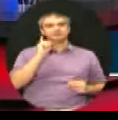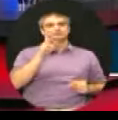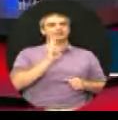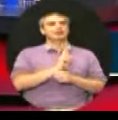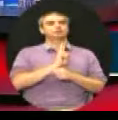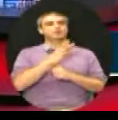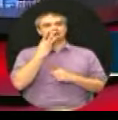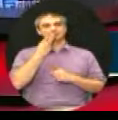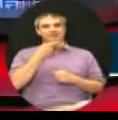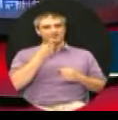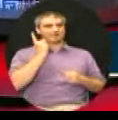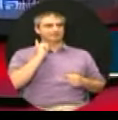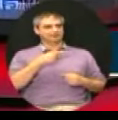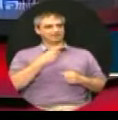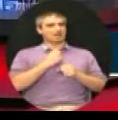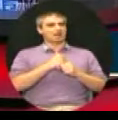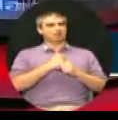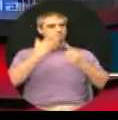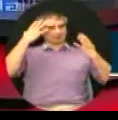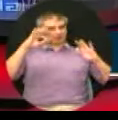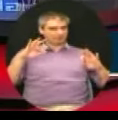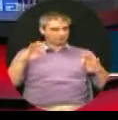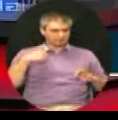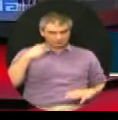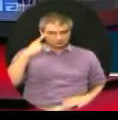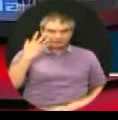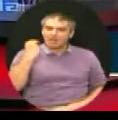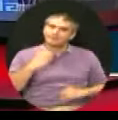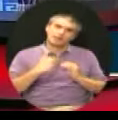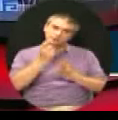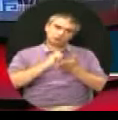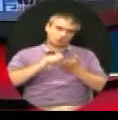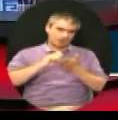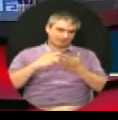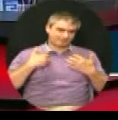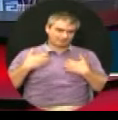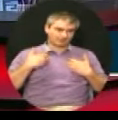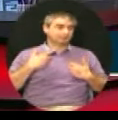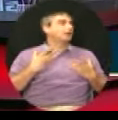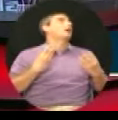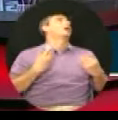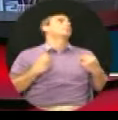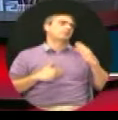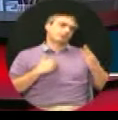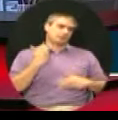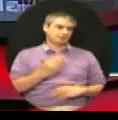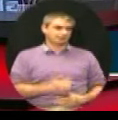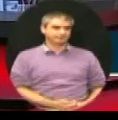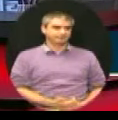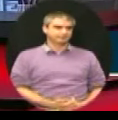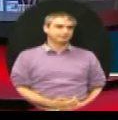שצריך לשמר את השפה הזאת וצריך לעשות לה כבוד. נדמה שזה היה הרבה אחרי שהוא כתב את המחזמר